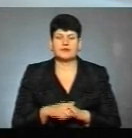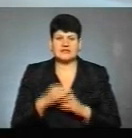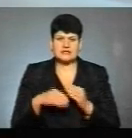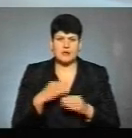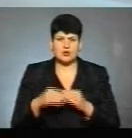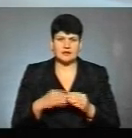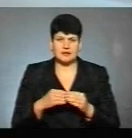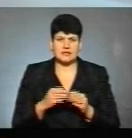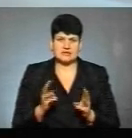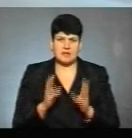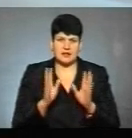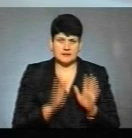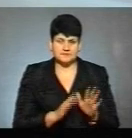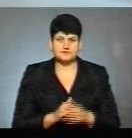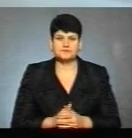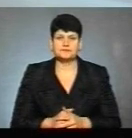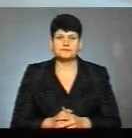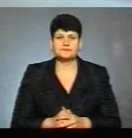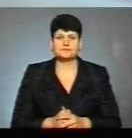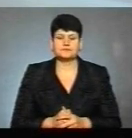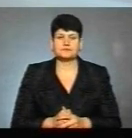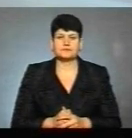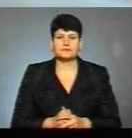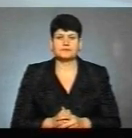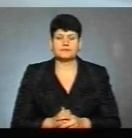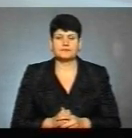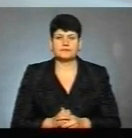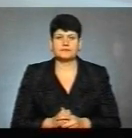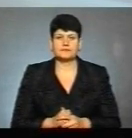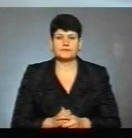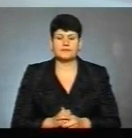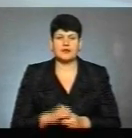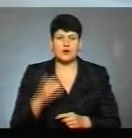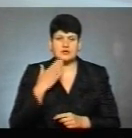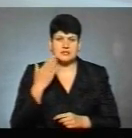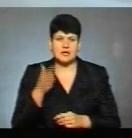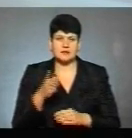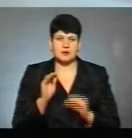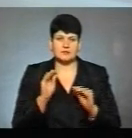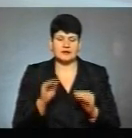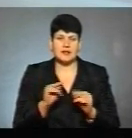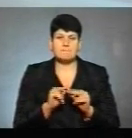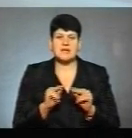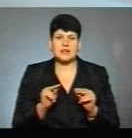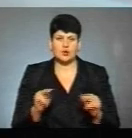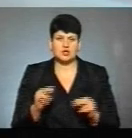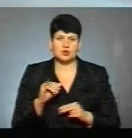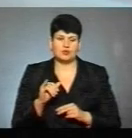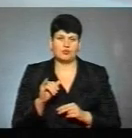замотали і так спалили. От. Ну, в Костані прапор повішали на педагогічному